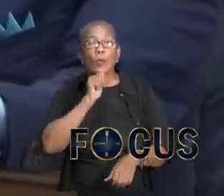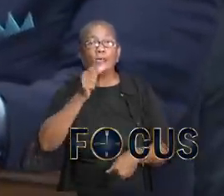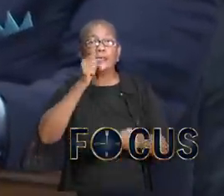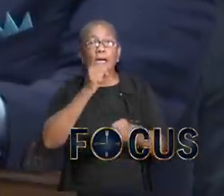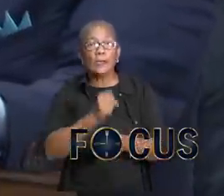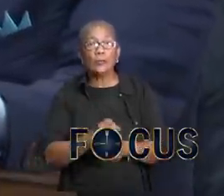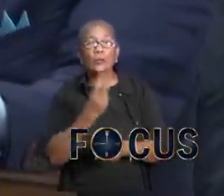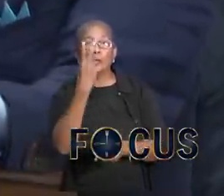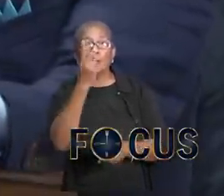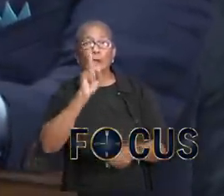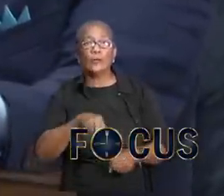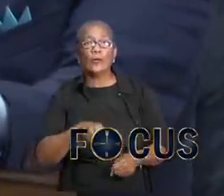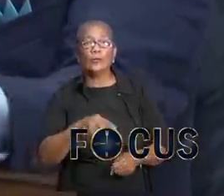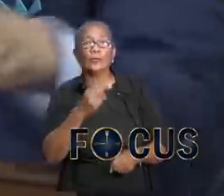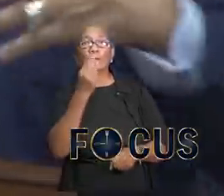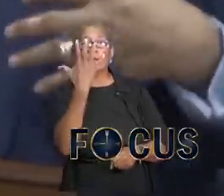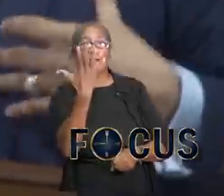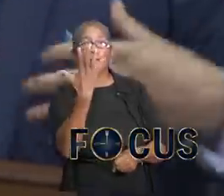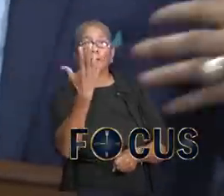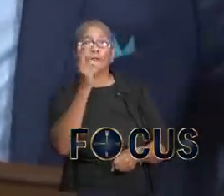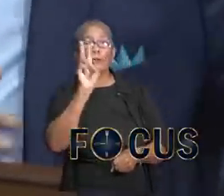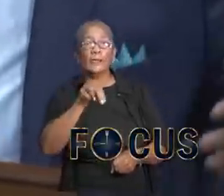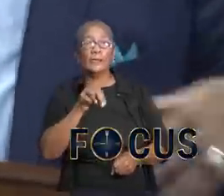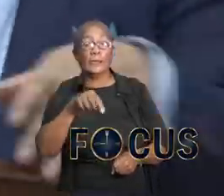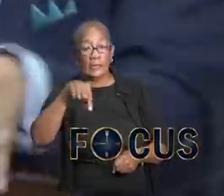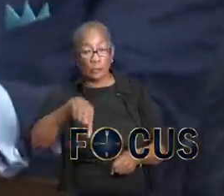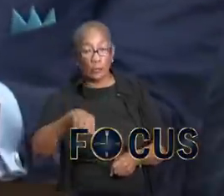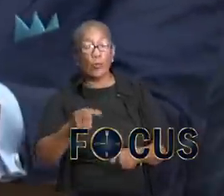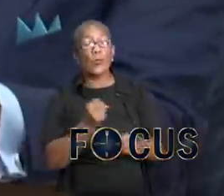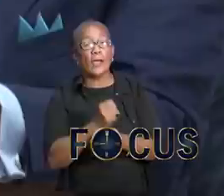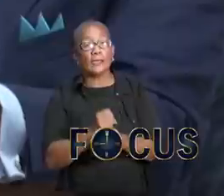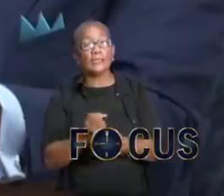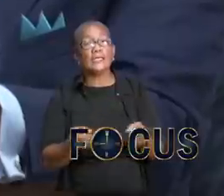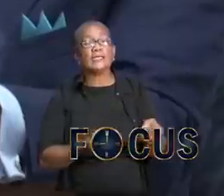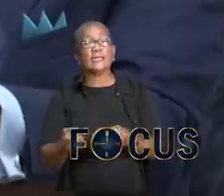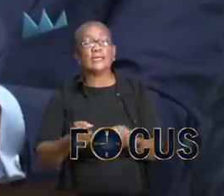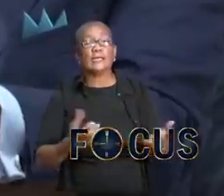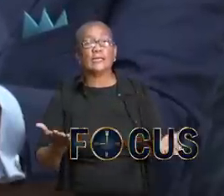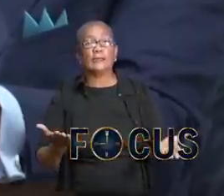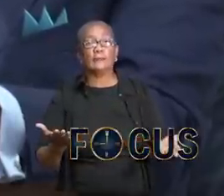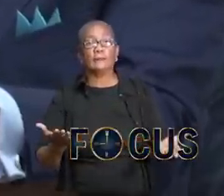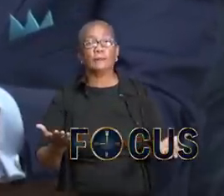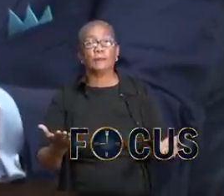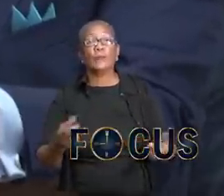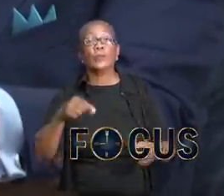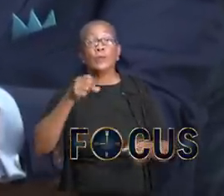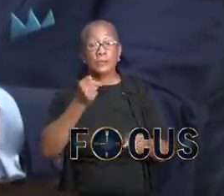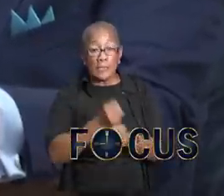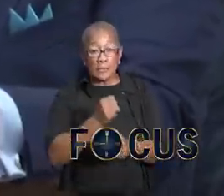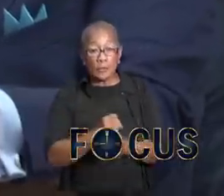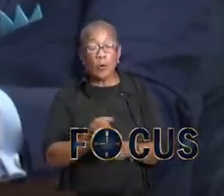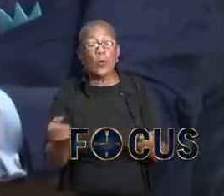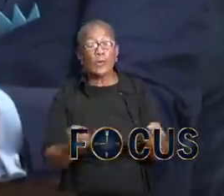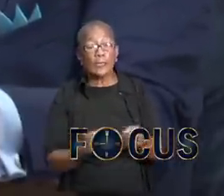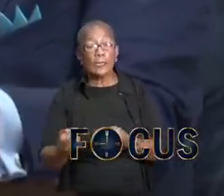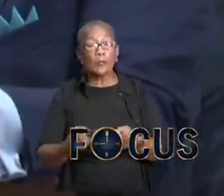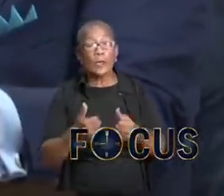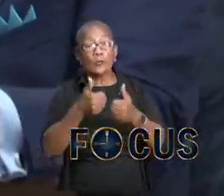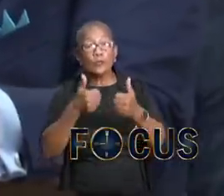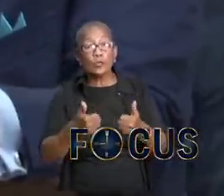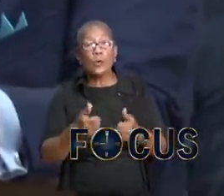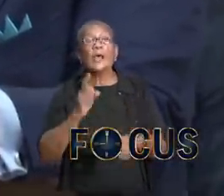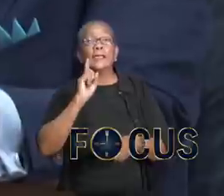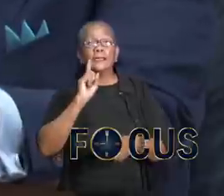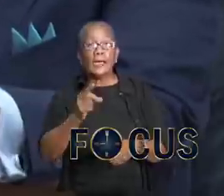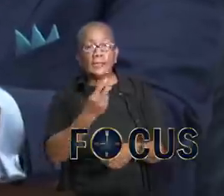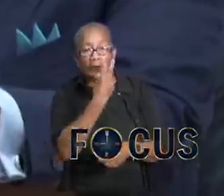25 mei 2025. Zo werkt deze regering. Zo werkt deze regering. Dat is de